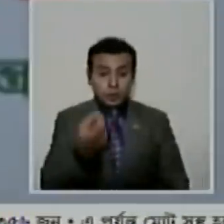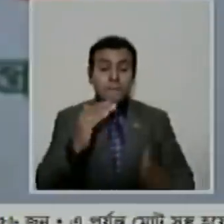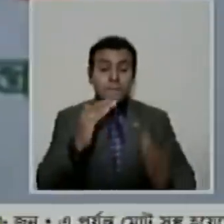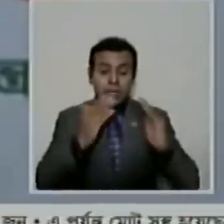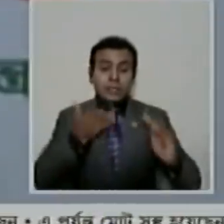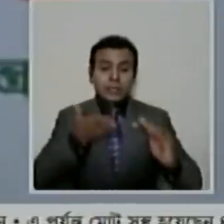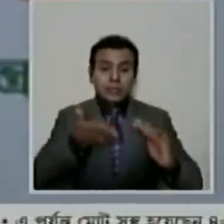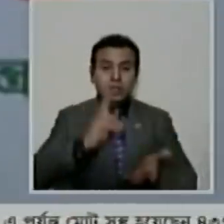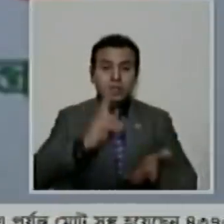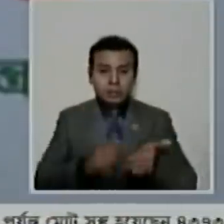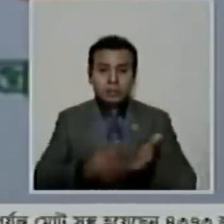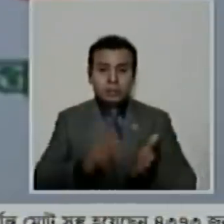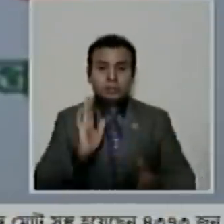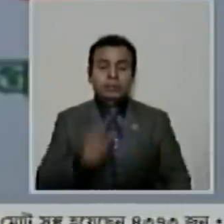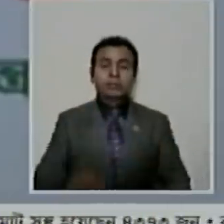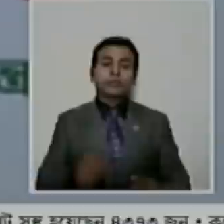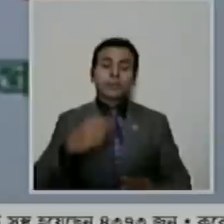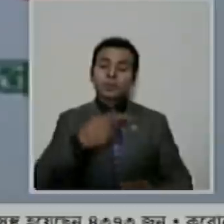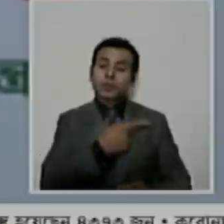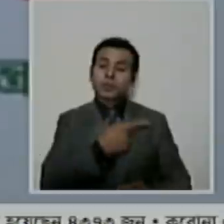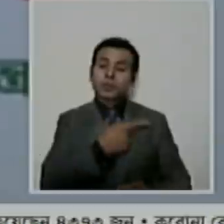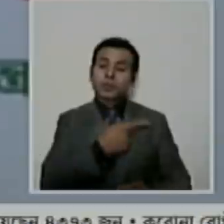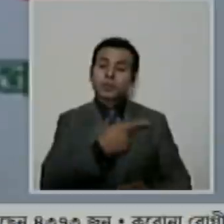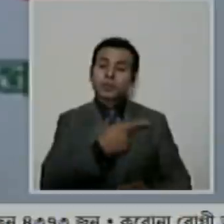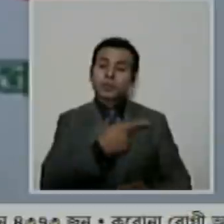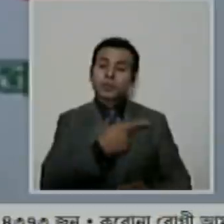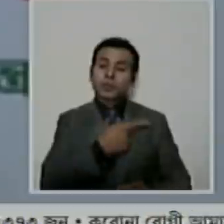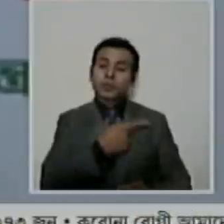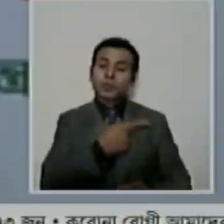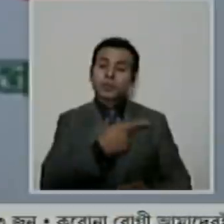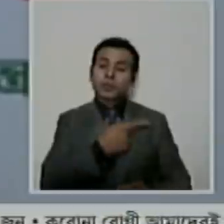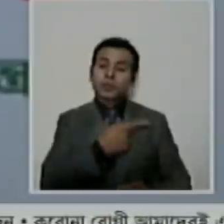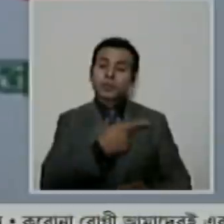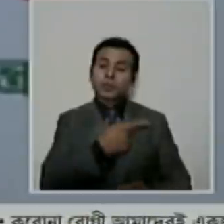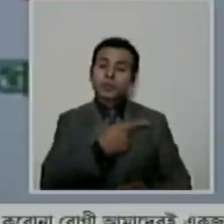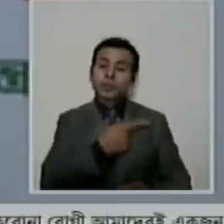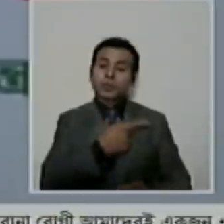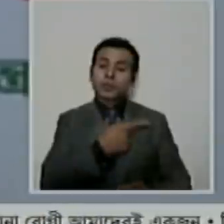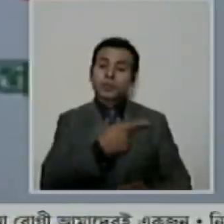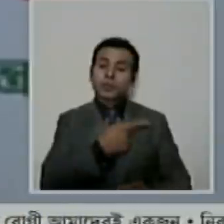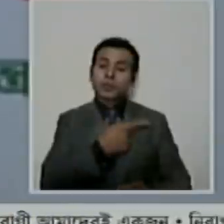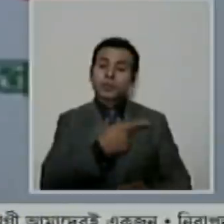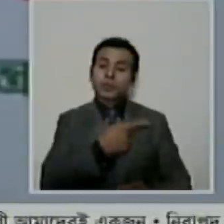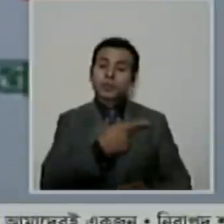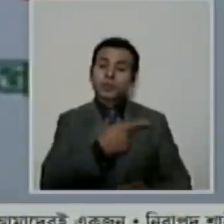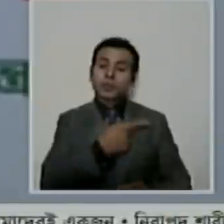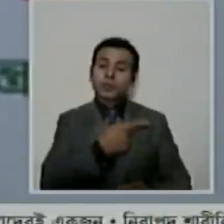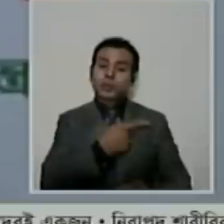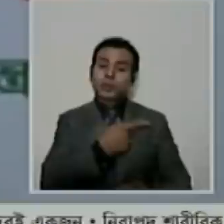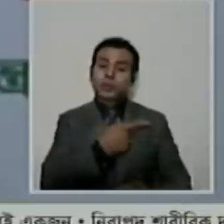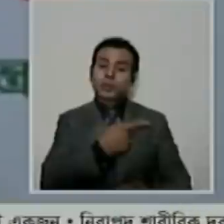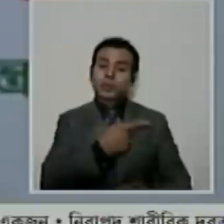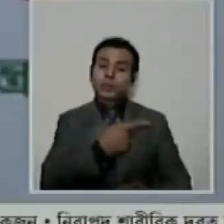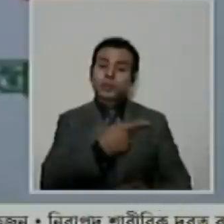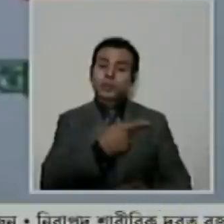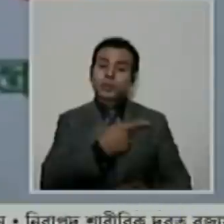নিজেকে সুরক্ষিত রাখতে পারি। আমাদের দৈনন্দিন খাওয়া দাওয়ার ব্যাপারে আমরা একটু সচেতন থাকব, তরল খাবার এবং পানি বেশি